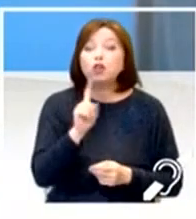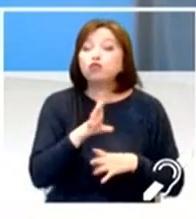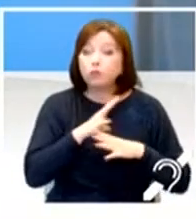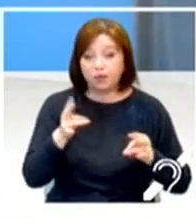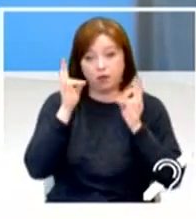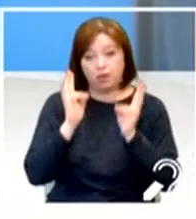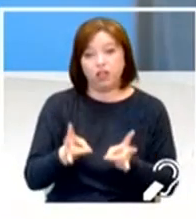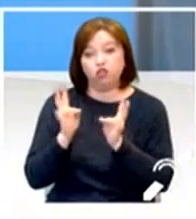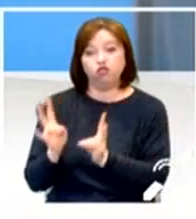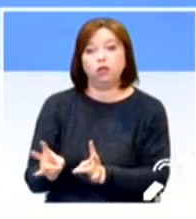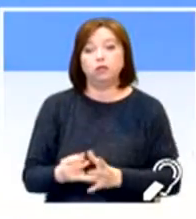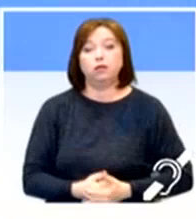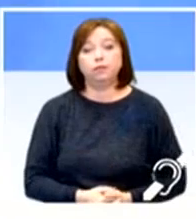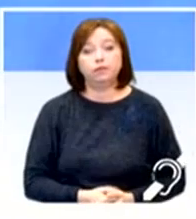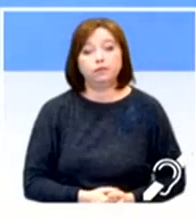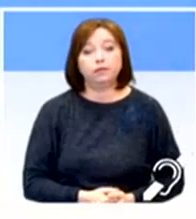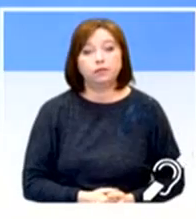preveni accidentele.